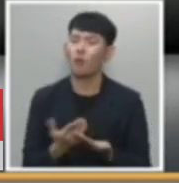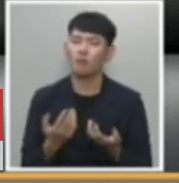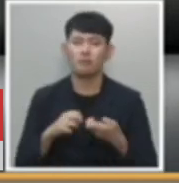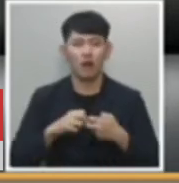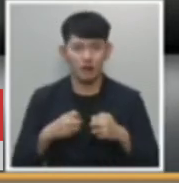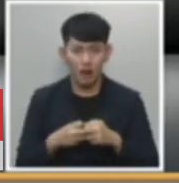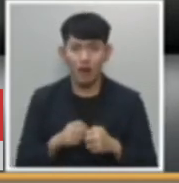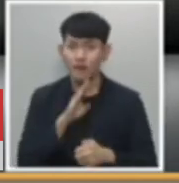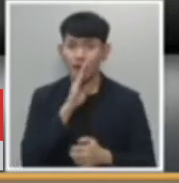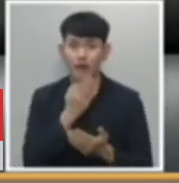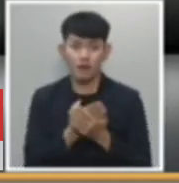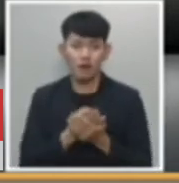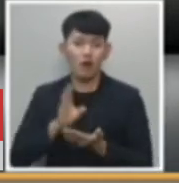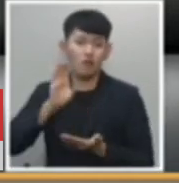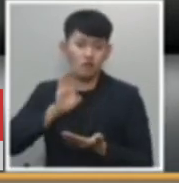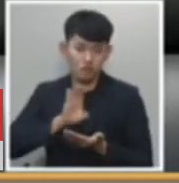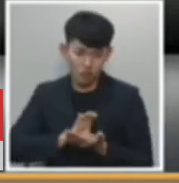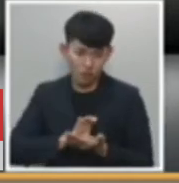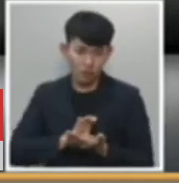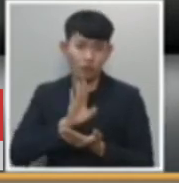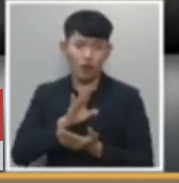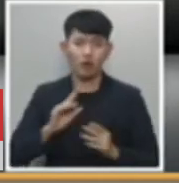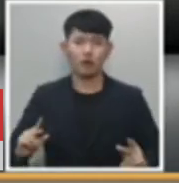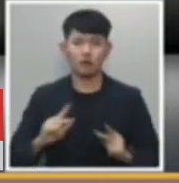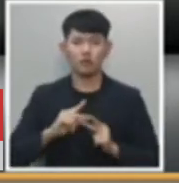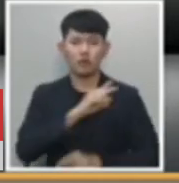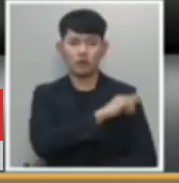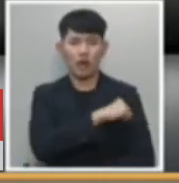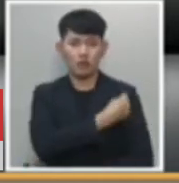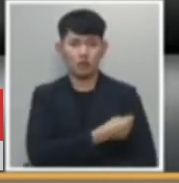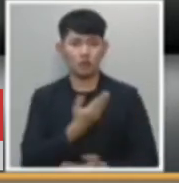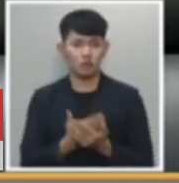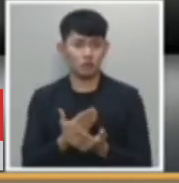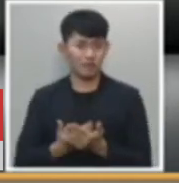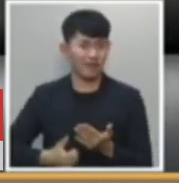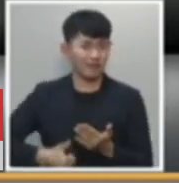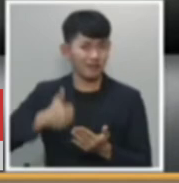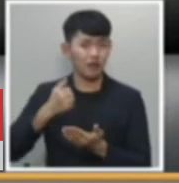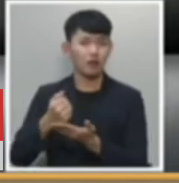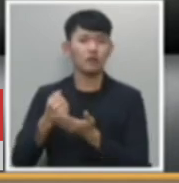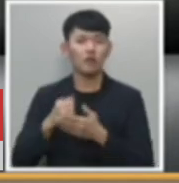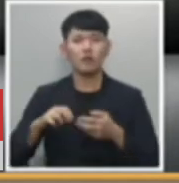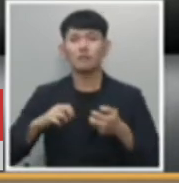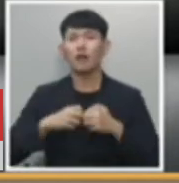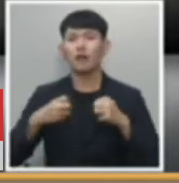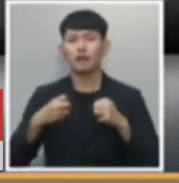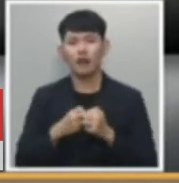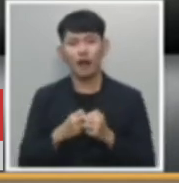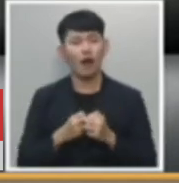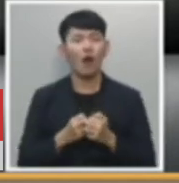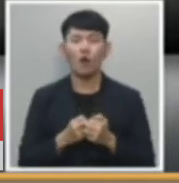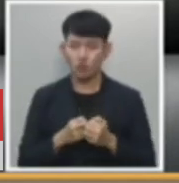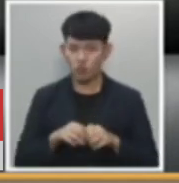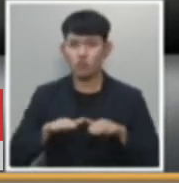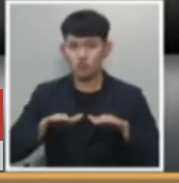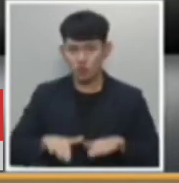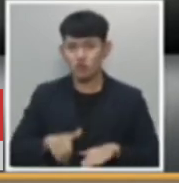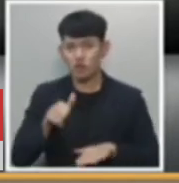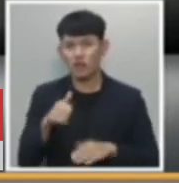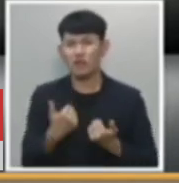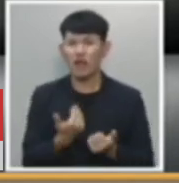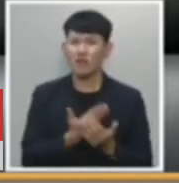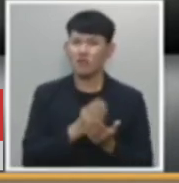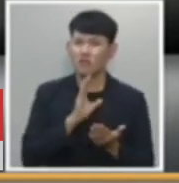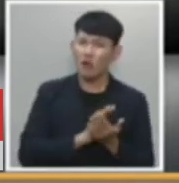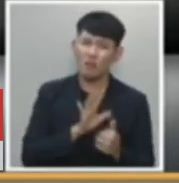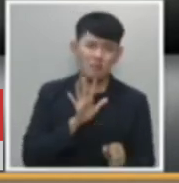ากในส่วนของกระทรวงสาธารณสุขเยอะขึ้นเนี่ยก็สามารถจะทำให้การแออัดมากขึ้นนะครับตอนนี้นะครับงบก็ไม่พอน